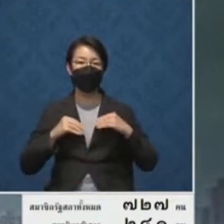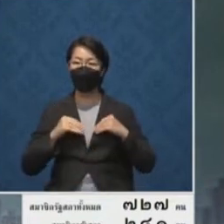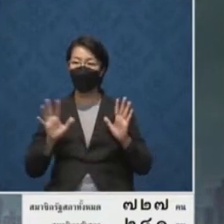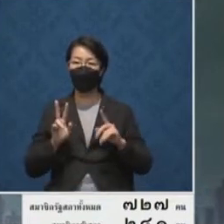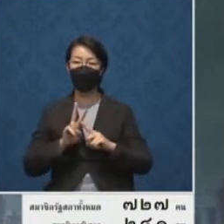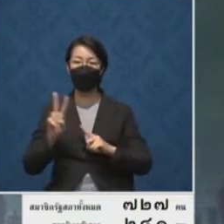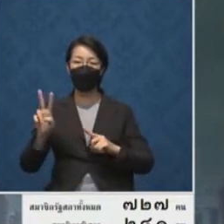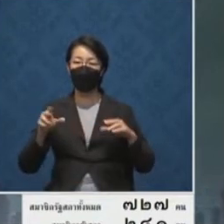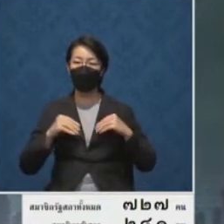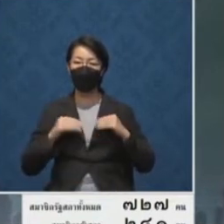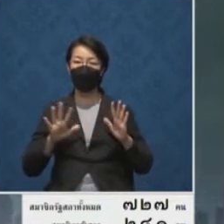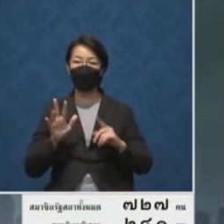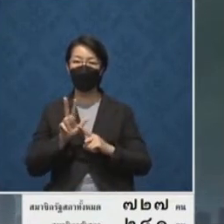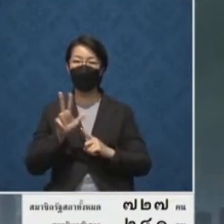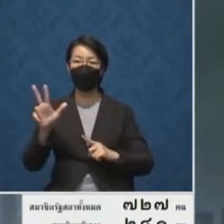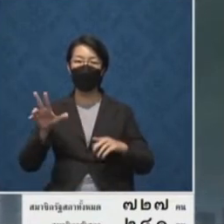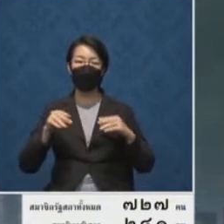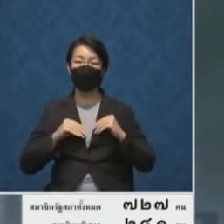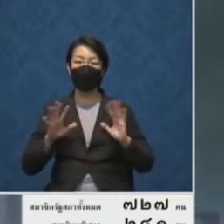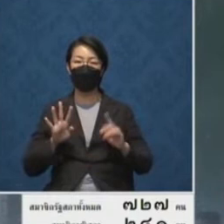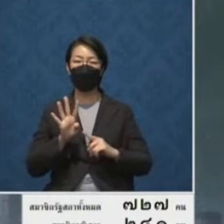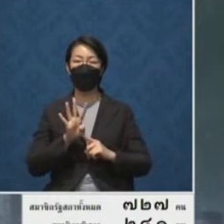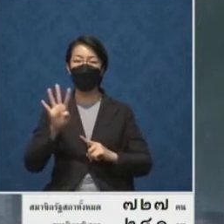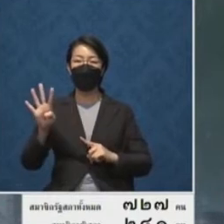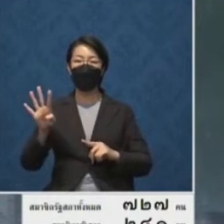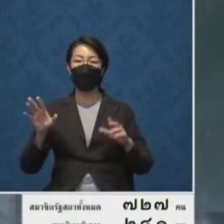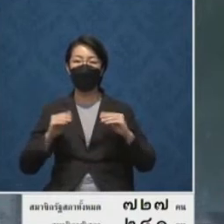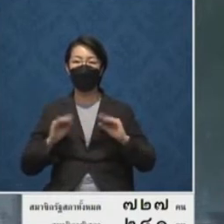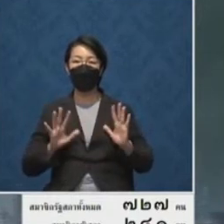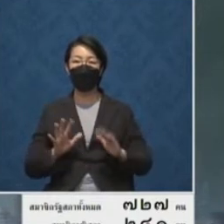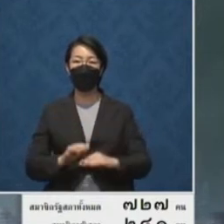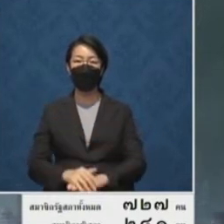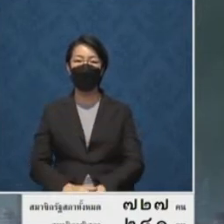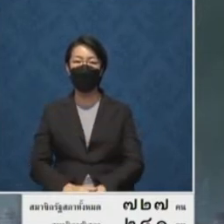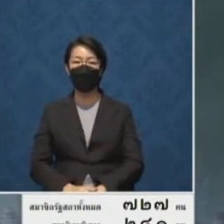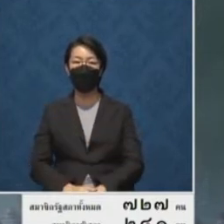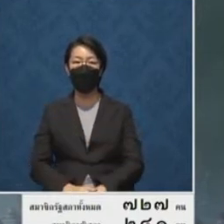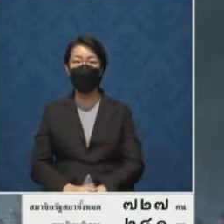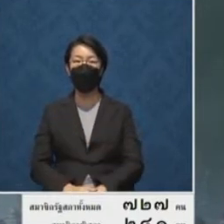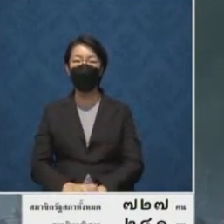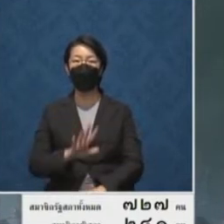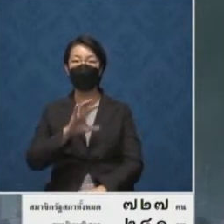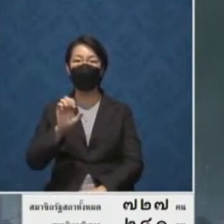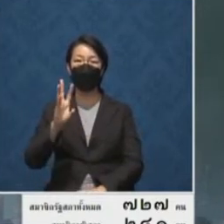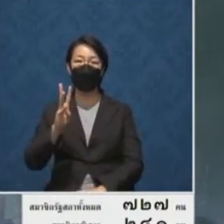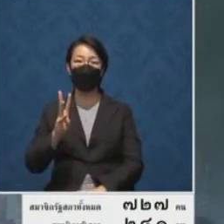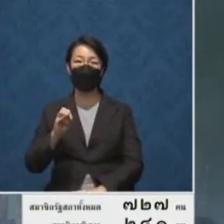1ไม่รับหลักการ2ไม่รับหลักการ3ไม่รับหลักการ4ไม่รับหลักการ